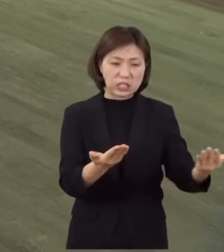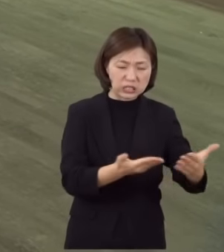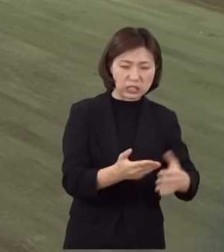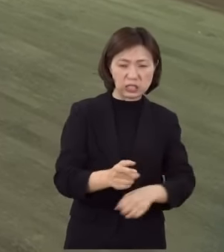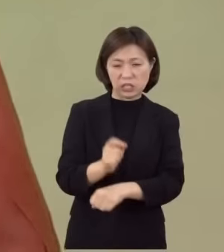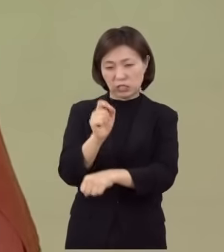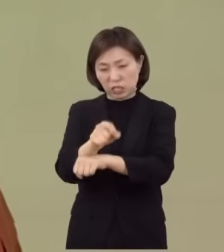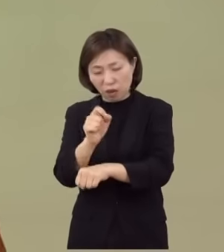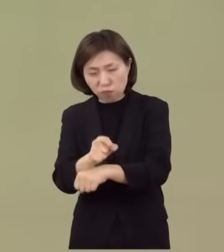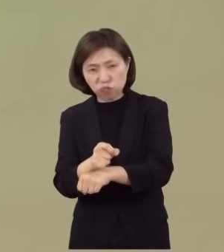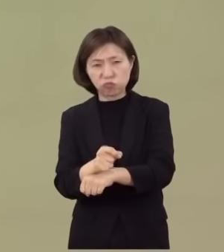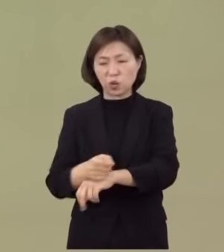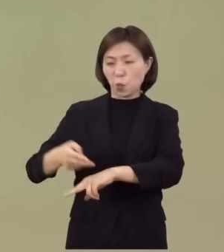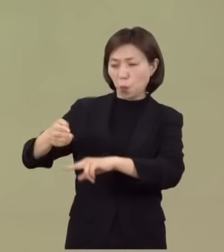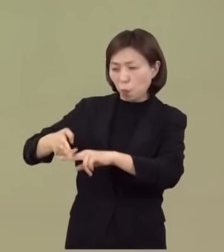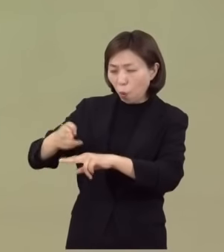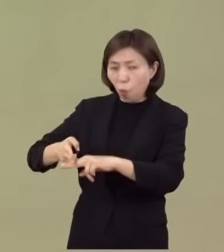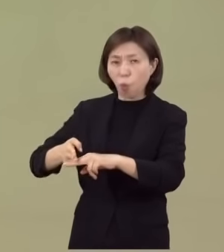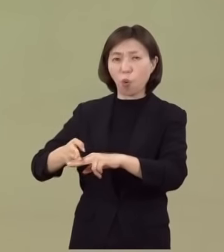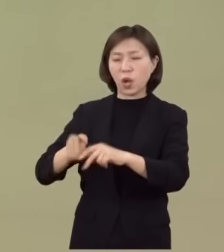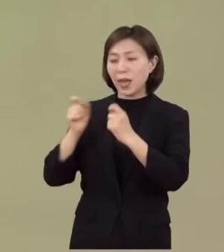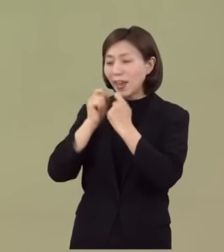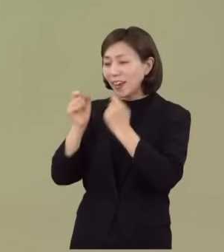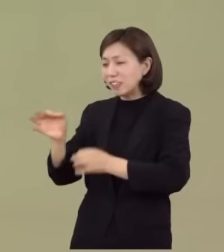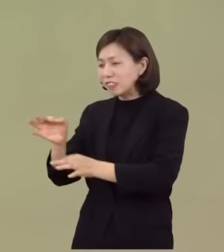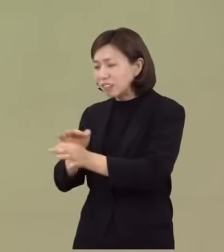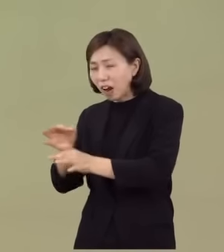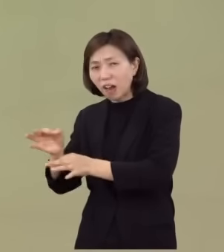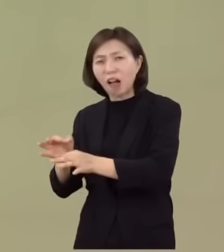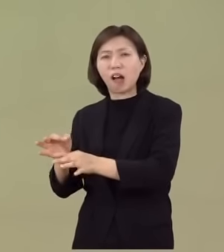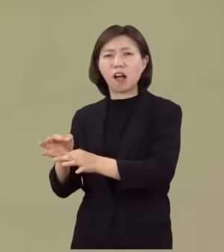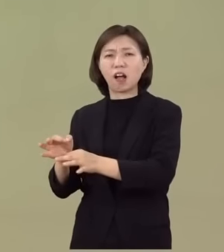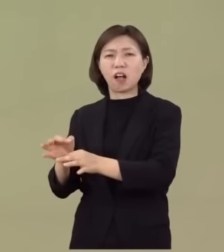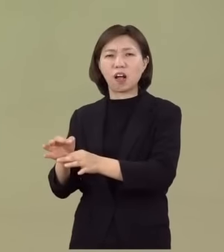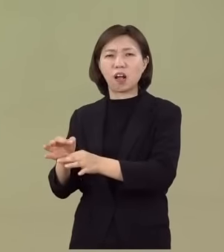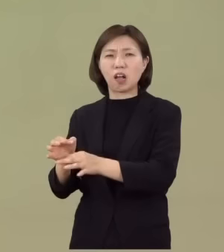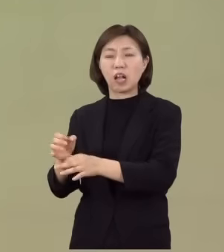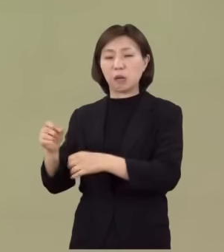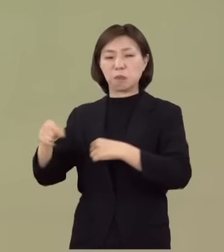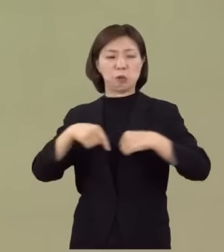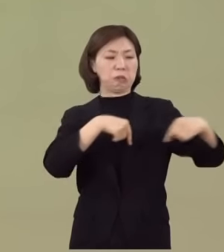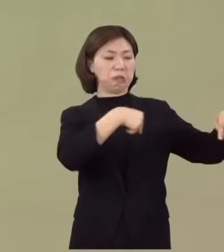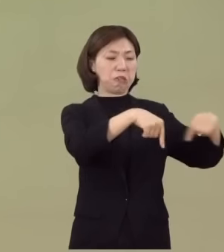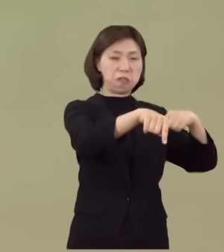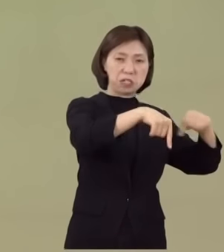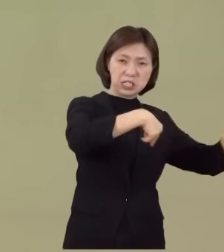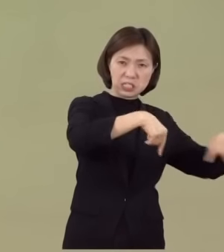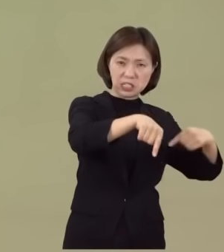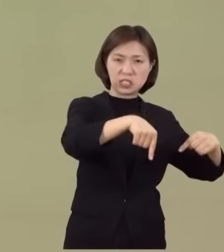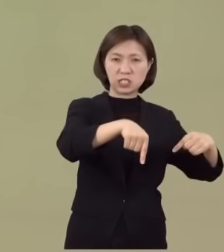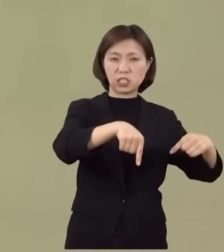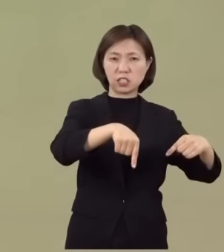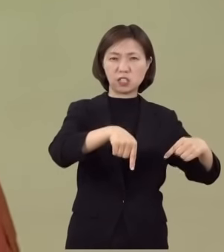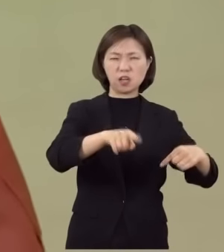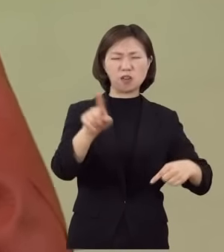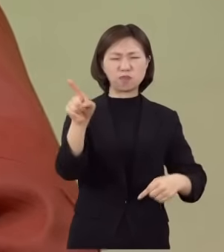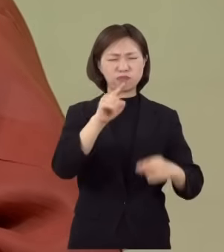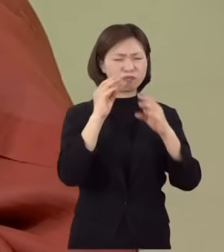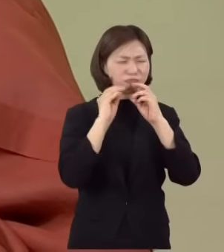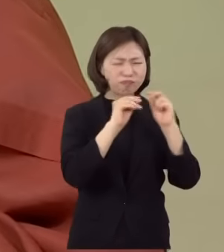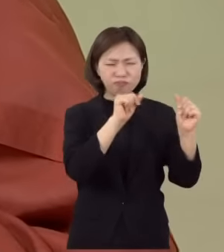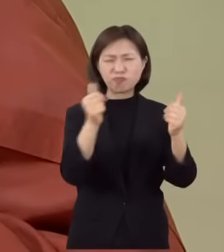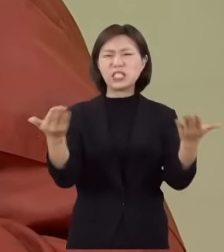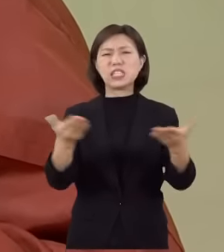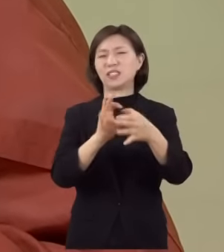분이건 뭐 식당을 하는 분이건 자영업을 하는 분이건 뭐 정치를 하는 분이건 뭐